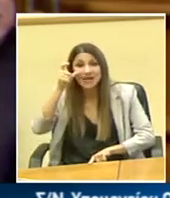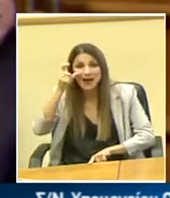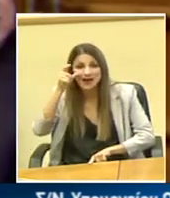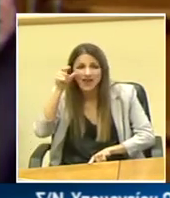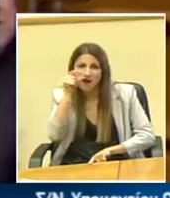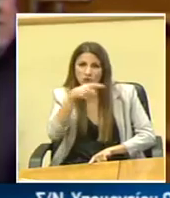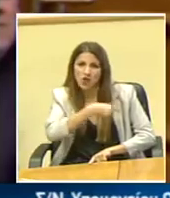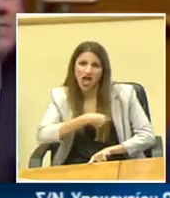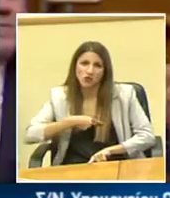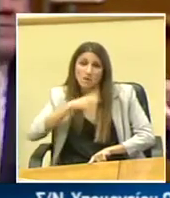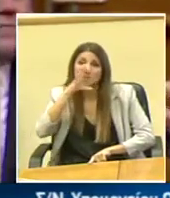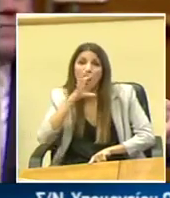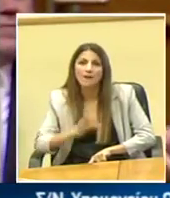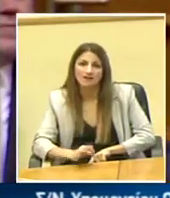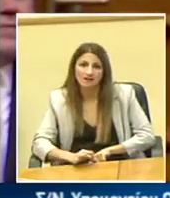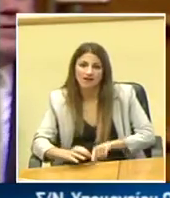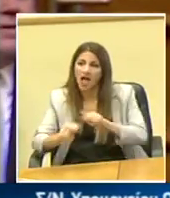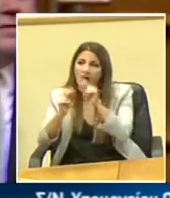Του κυρίου Σαμαρά, του πρώην Πρωθυπουργού,